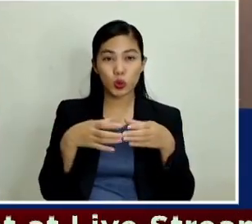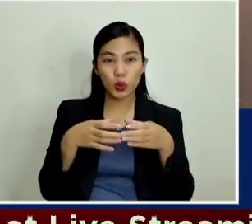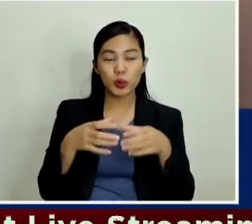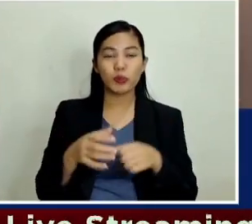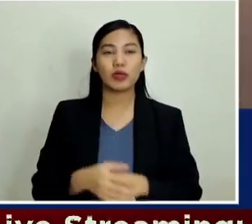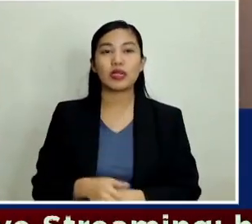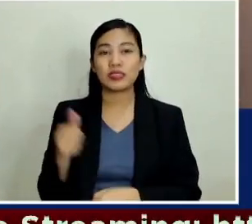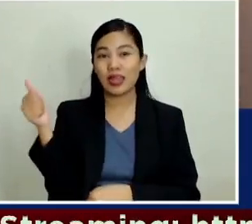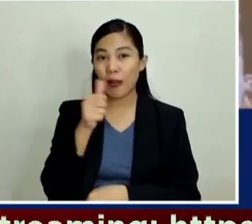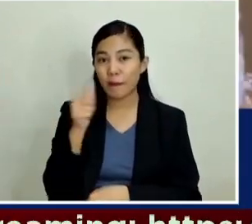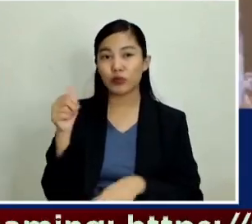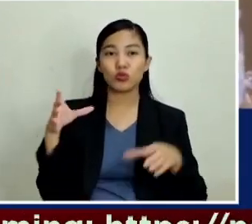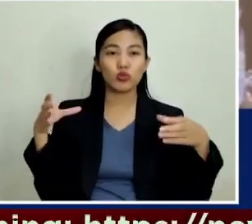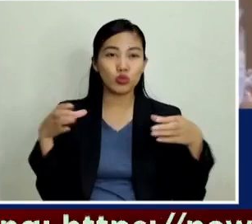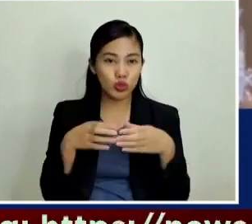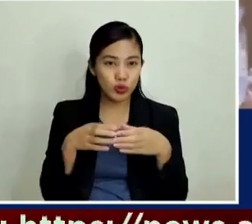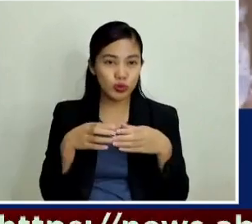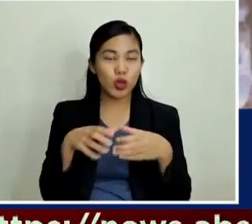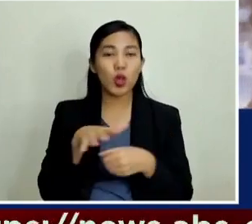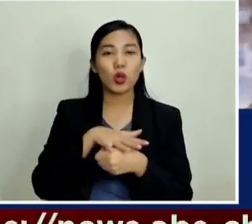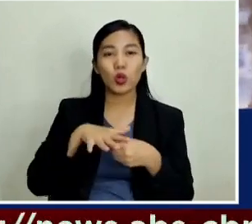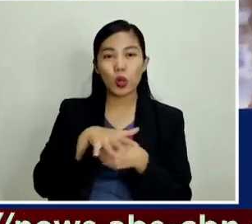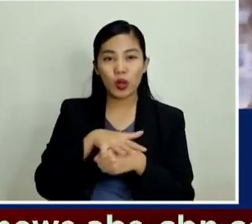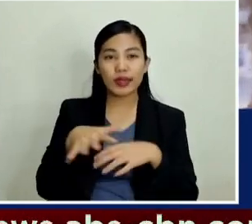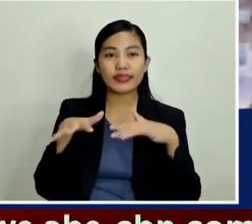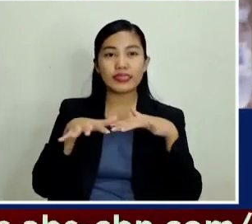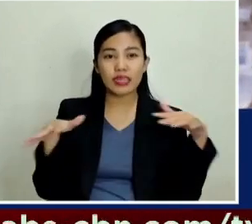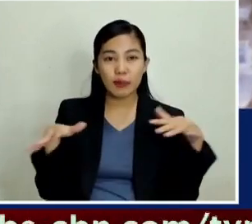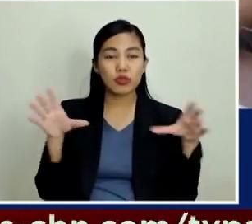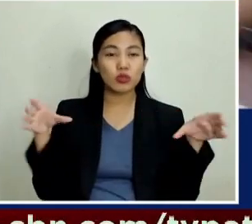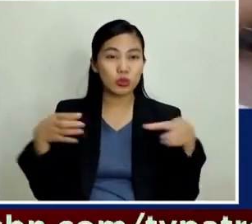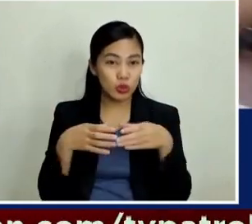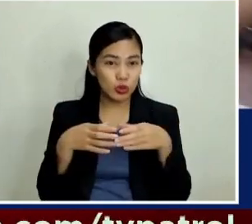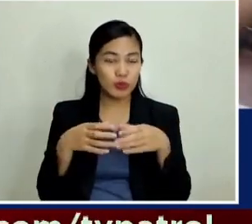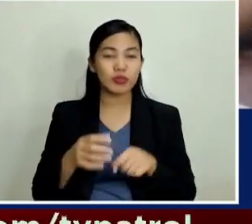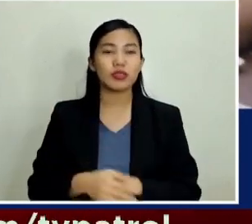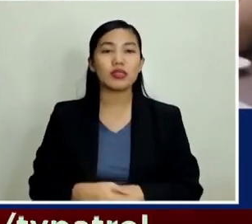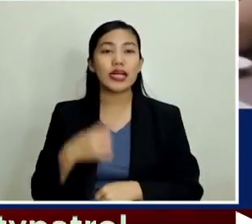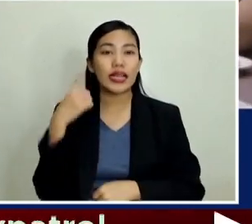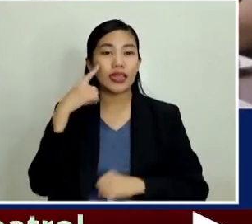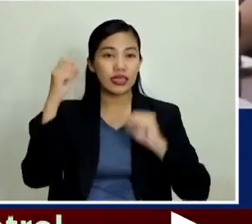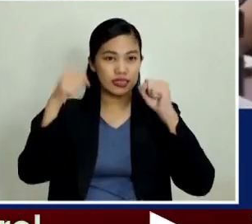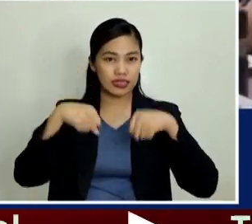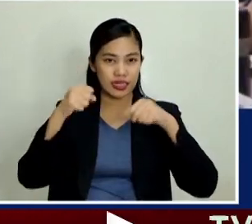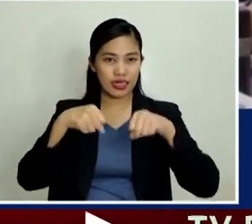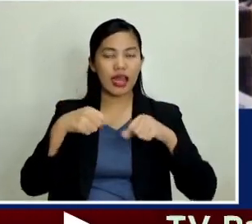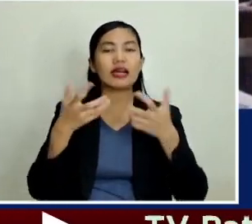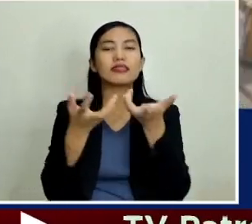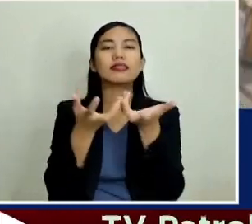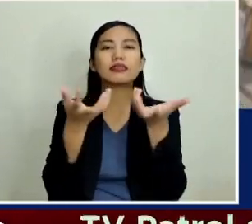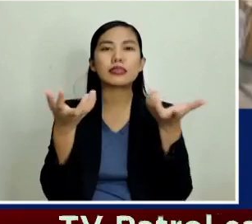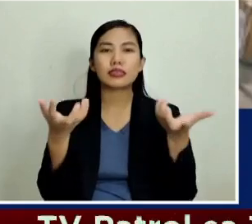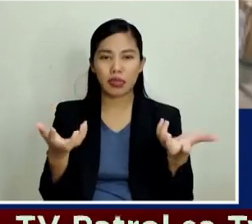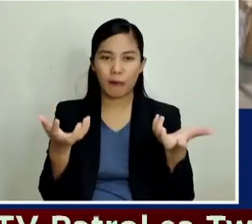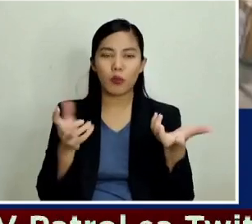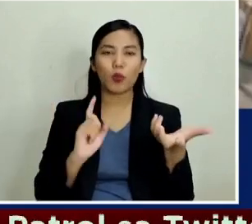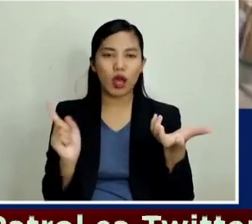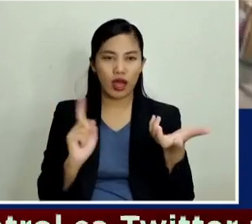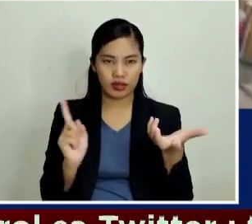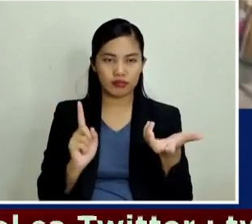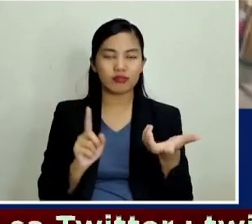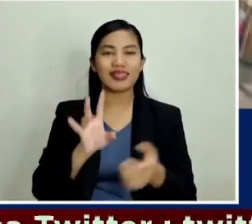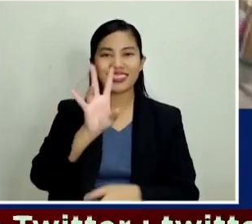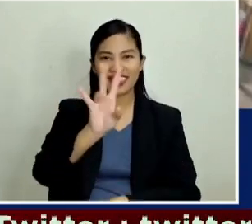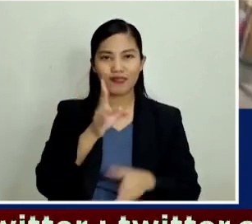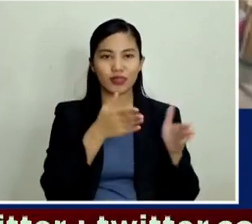government traffic units na pagkasunduan, nahahatiin na ang pitong linya sa Commonwealth Avenue. Maglalagay